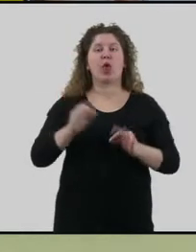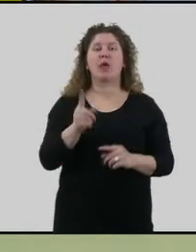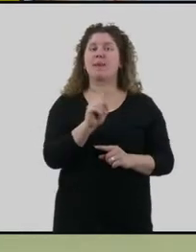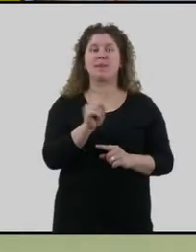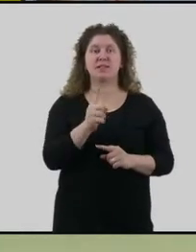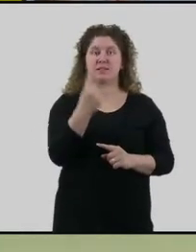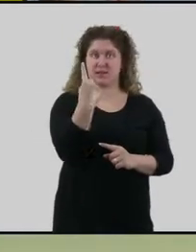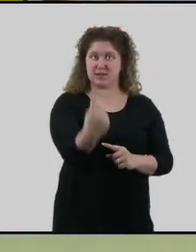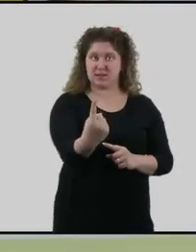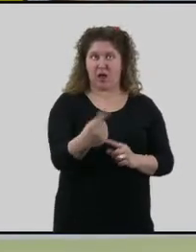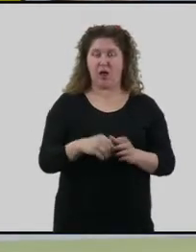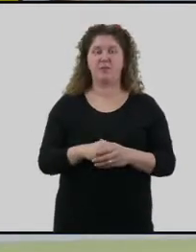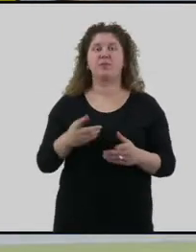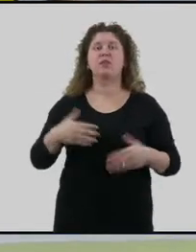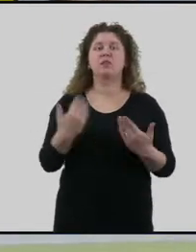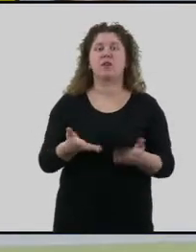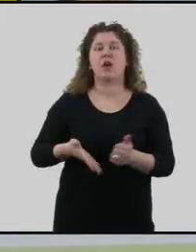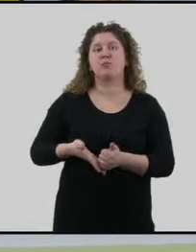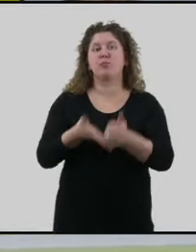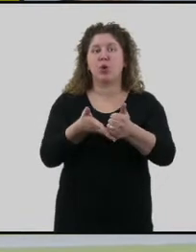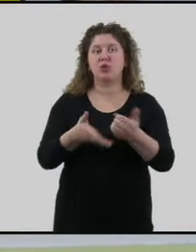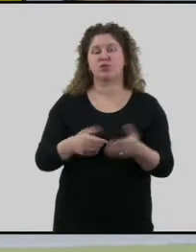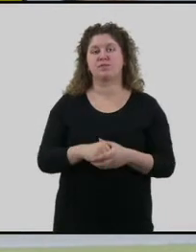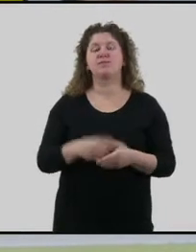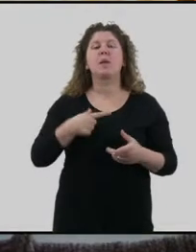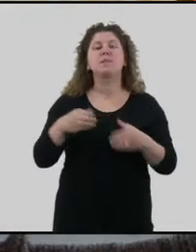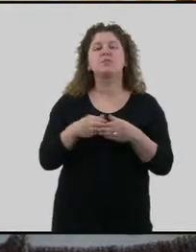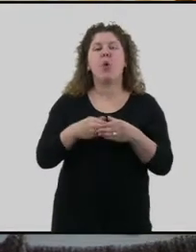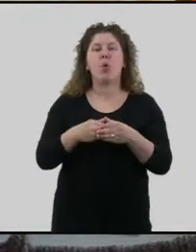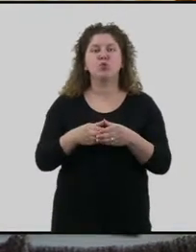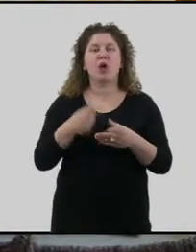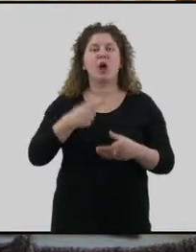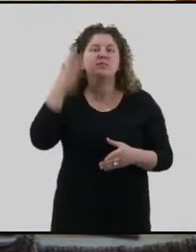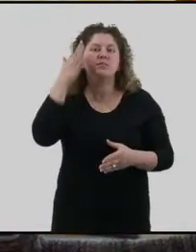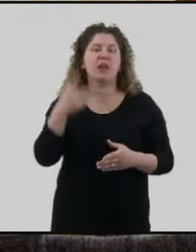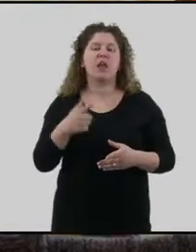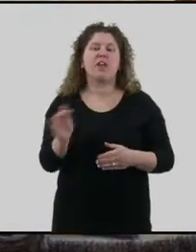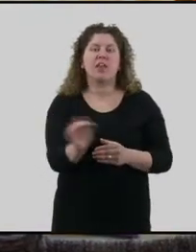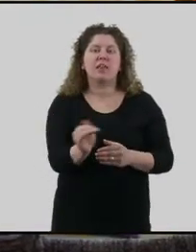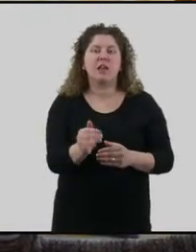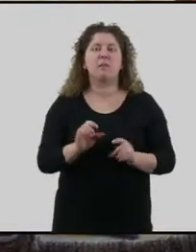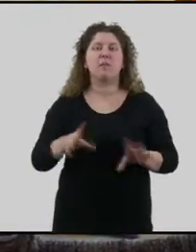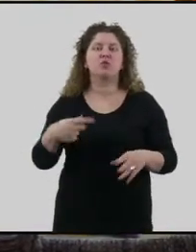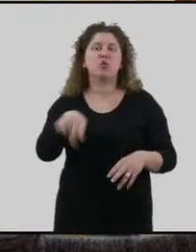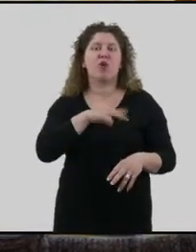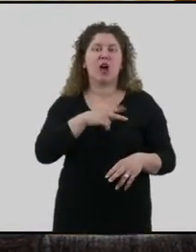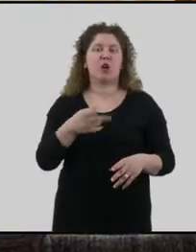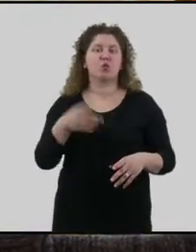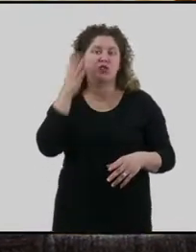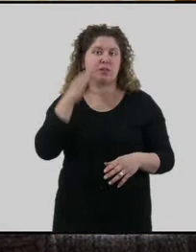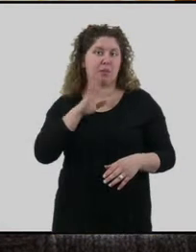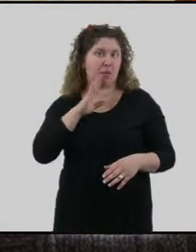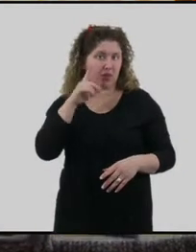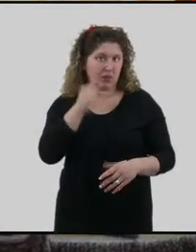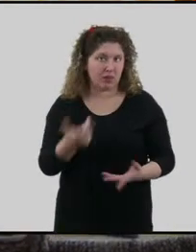sami. Udruga daje stručnu podršku udomiteljima. Mi smo udruga za zbrinjavanje djece bez odgovarajuće roditeljske skrbi